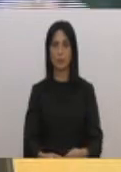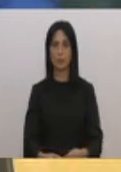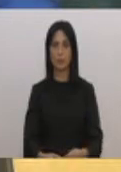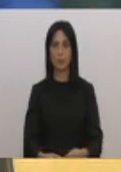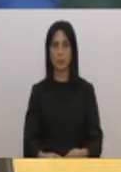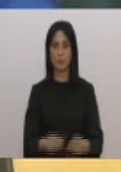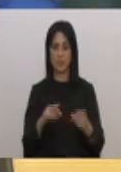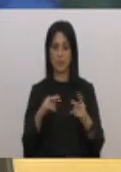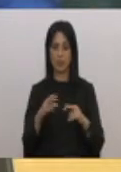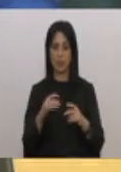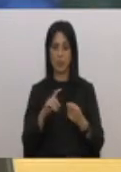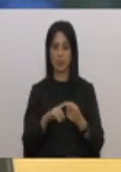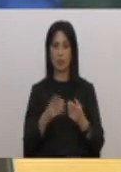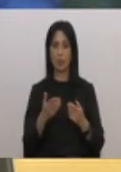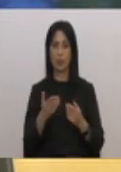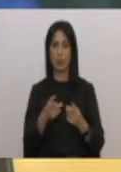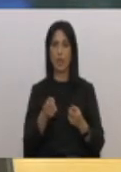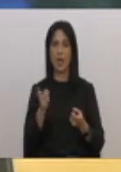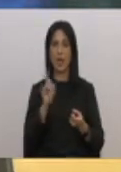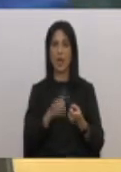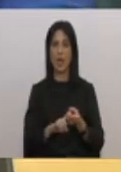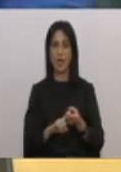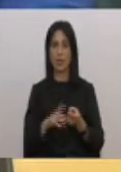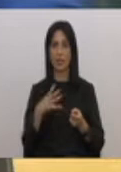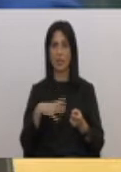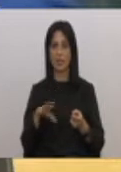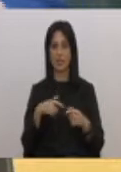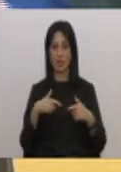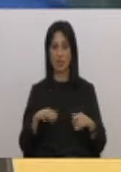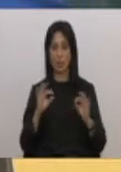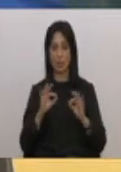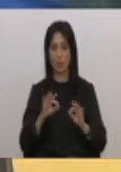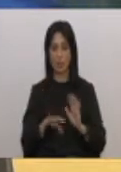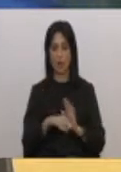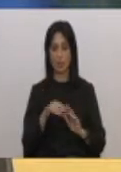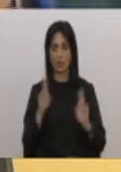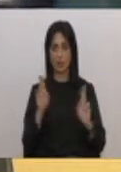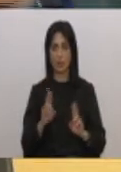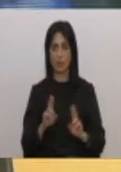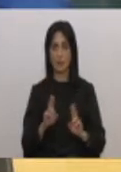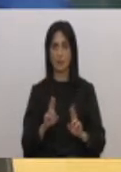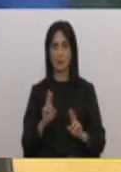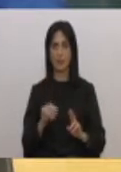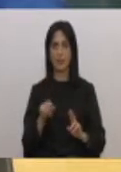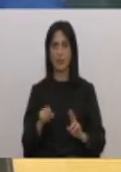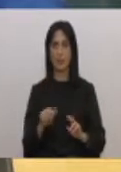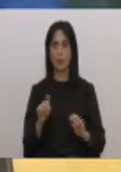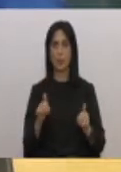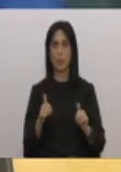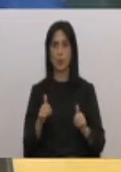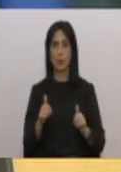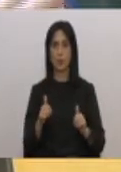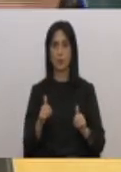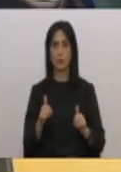იმ ცვლილებასთან დაკავშირებით, რომელიც ეხება საქართველოს გენერალური პროკურორის არჩევის წესს. Და ის როგორი